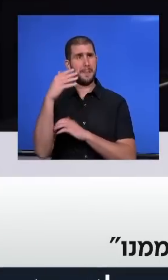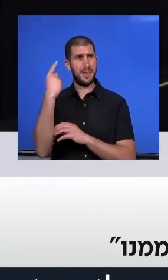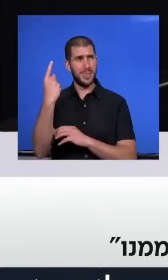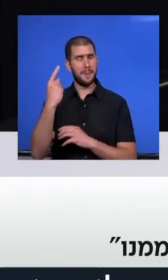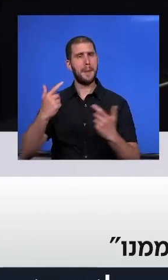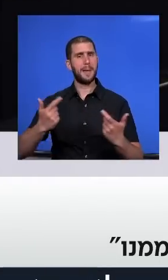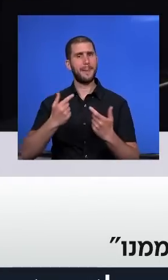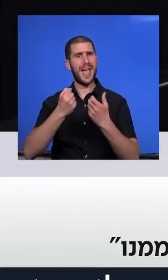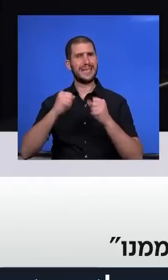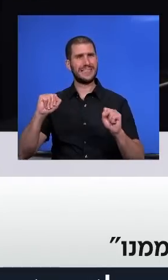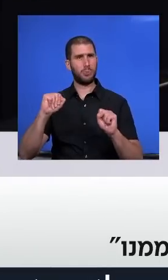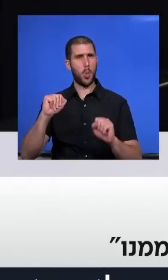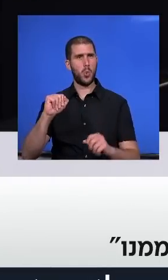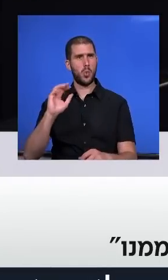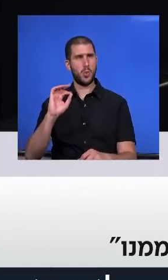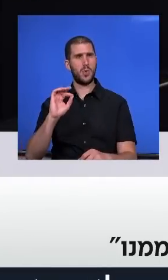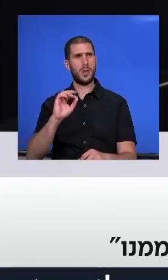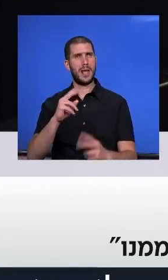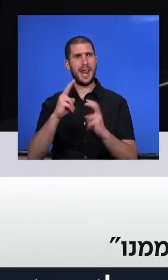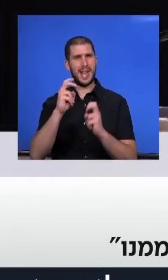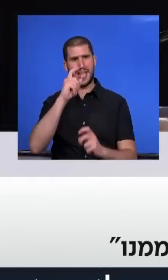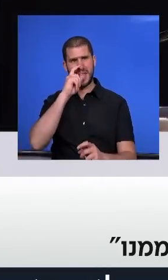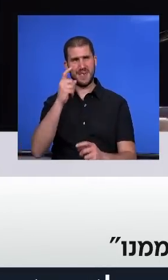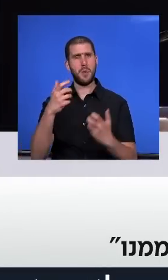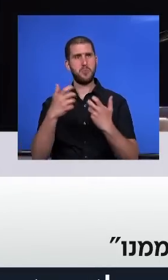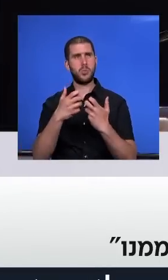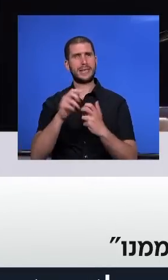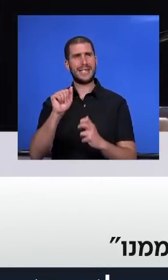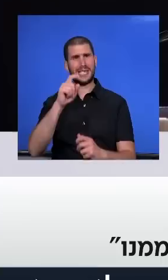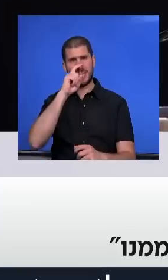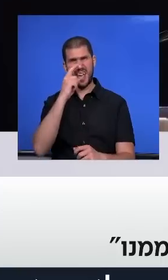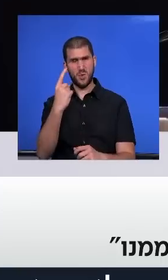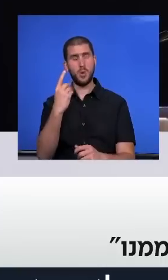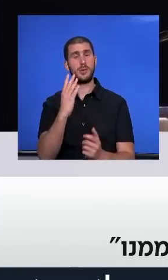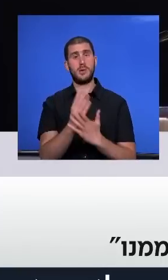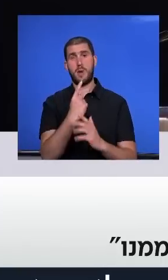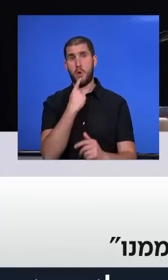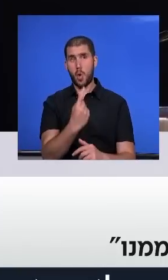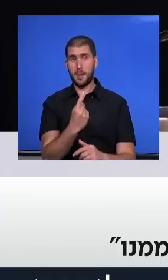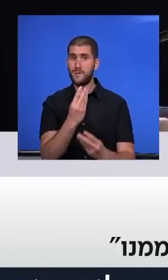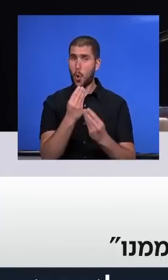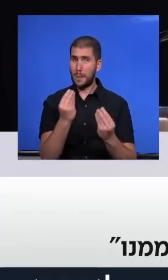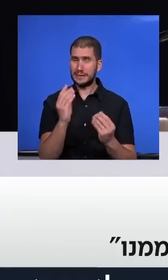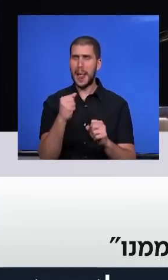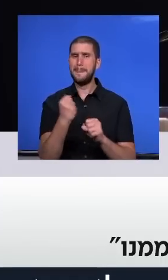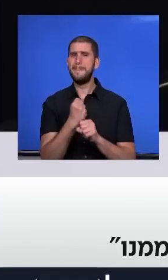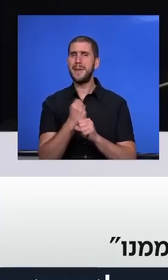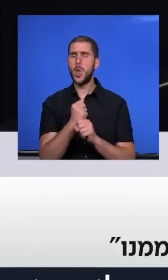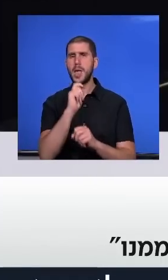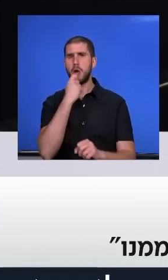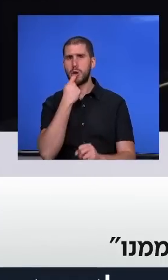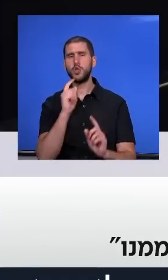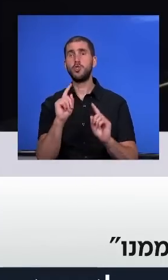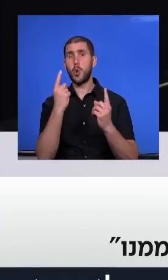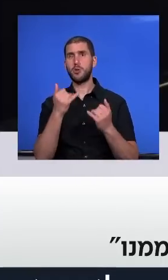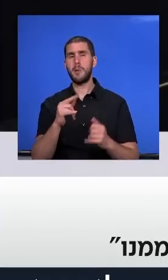במלחמת העצמאות על העיר יפו, במוזיאון האצ"ל ביפו, בעצם אומר ורומז על פעילות חשאית שמתקיימת כרגע